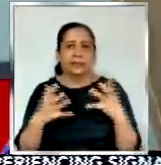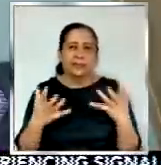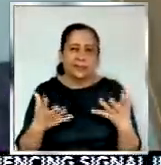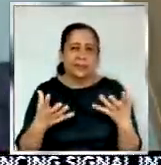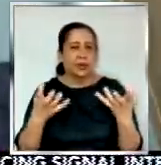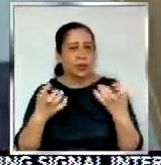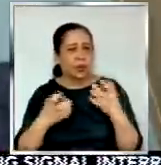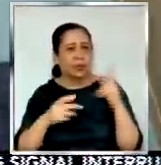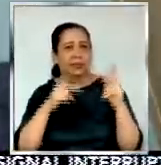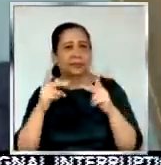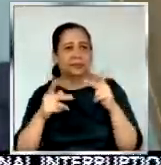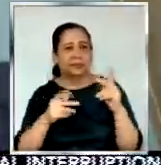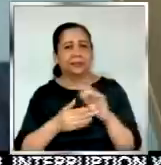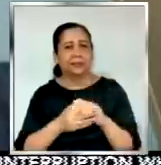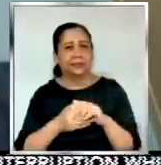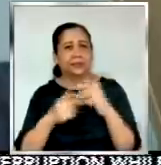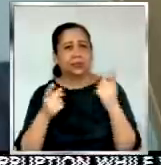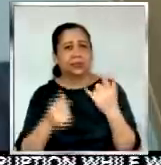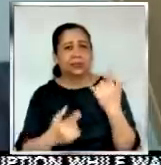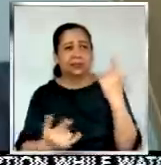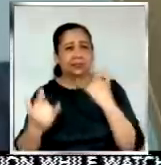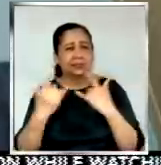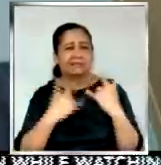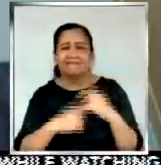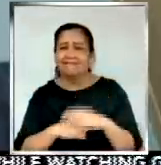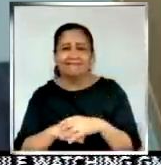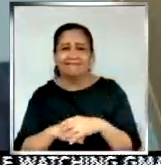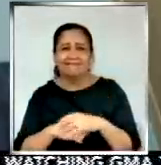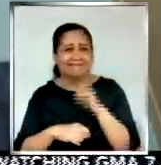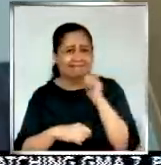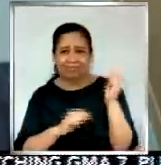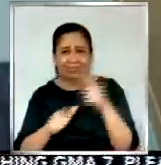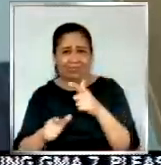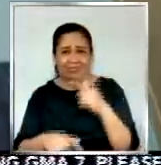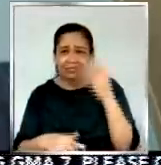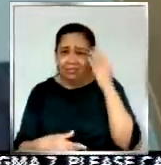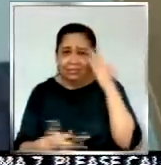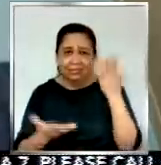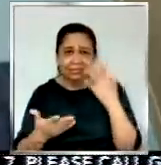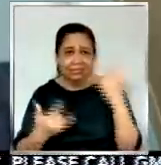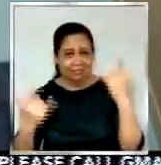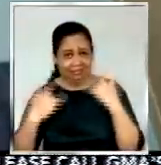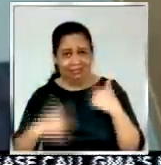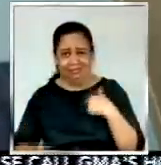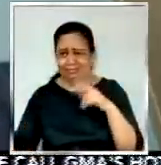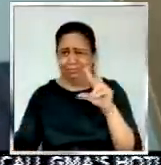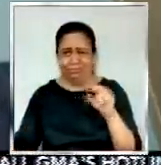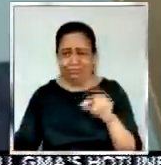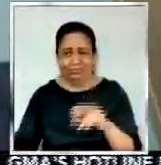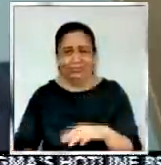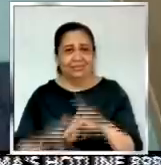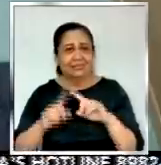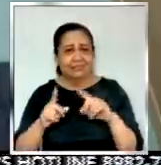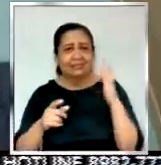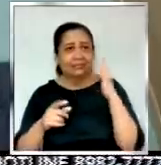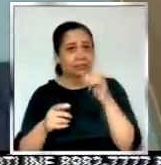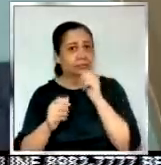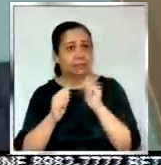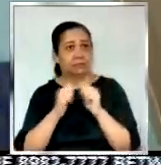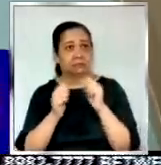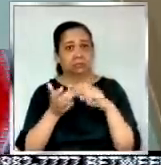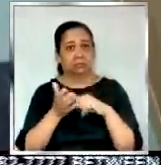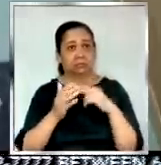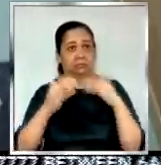to love me, hindi naman kasi lahat, you know, magugustuhan ako. And that doesn't make me less of a